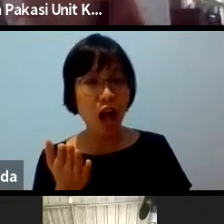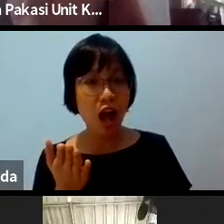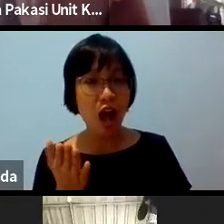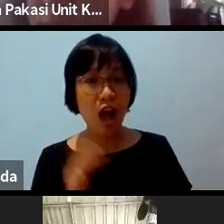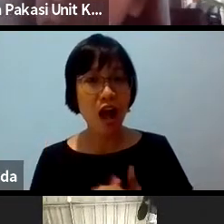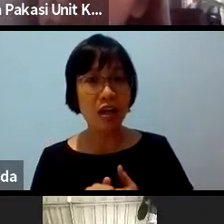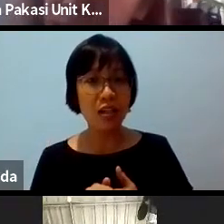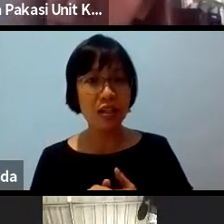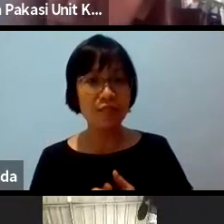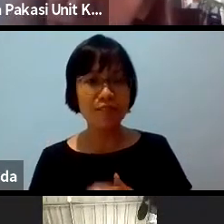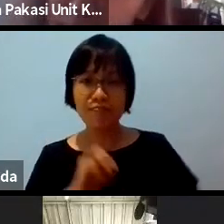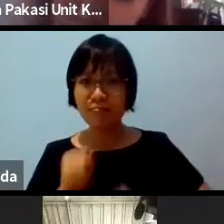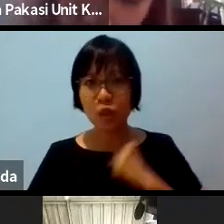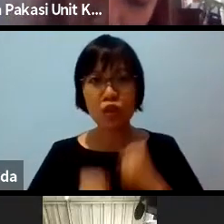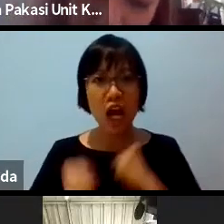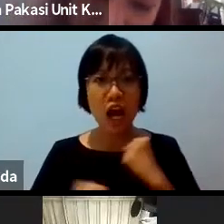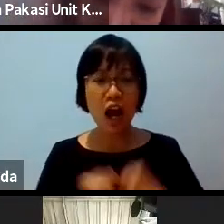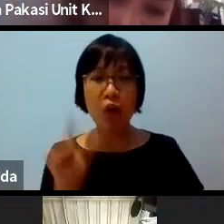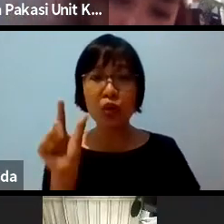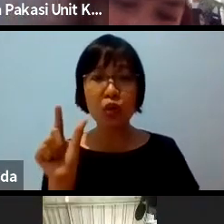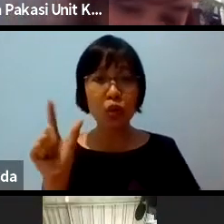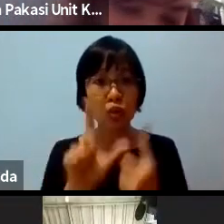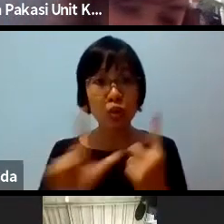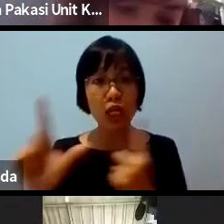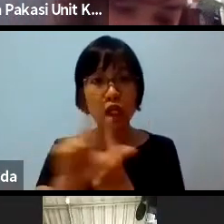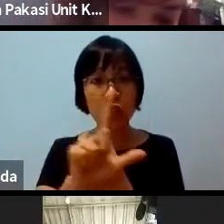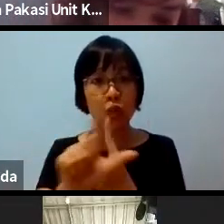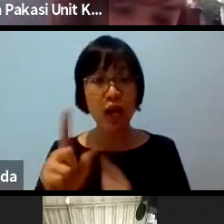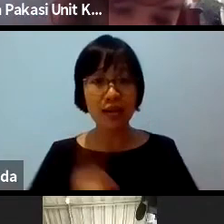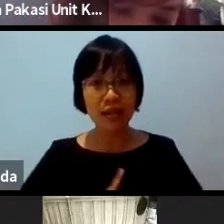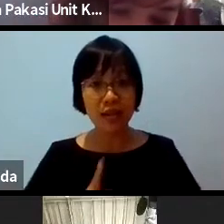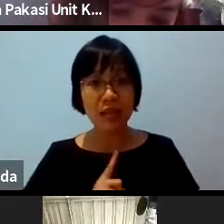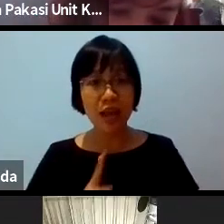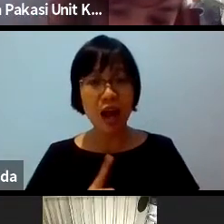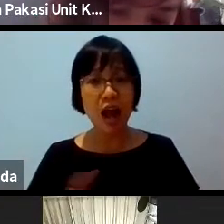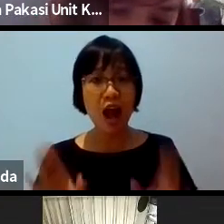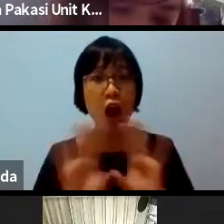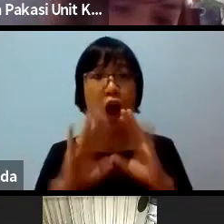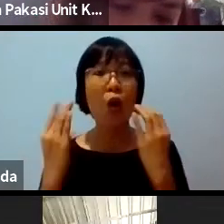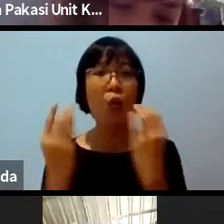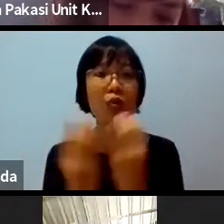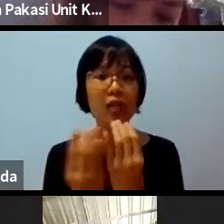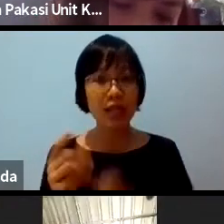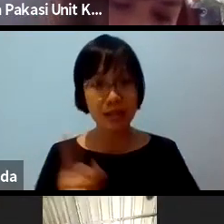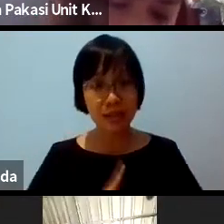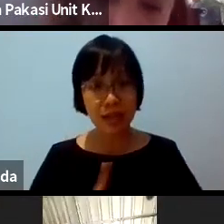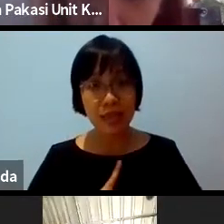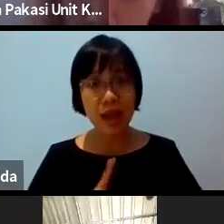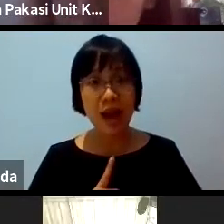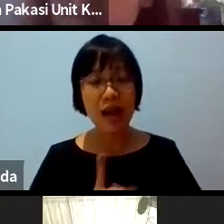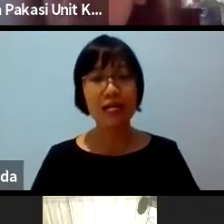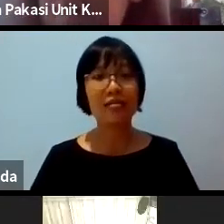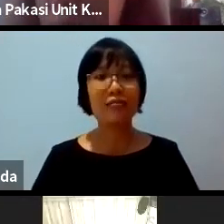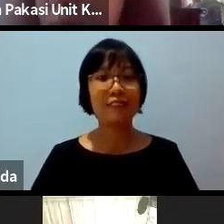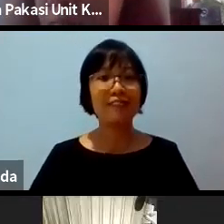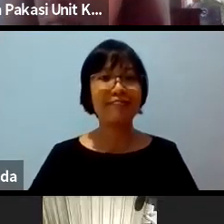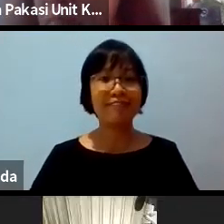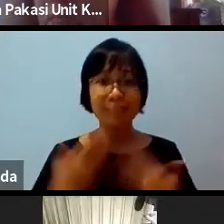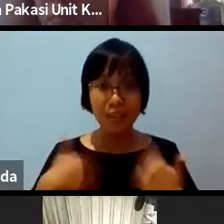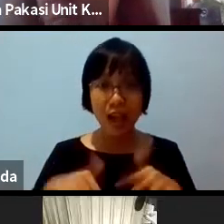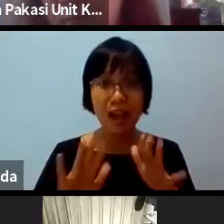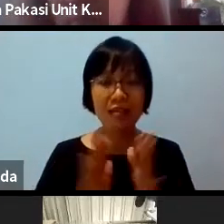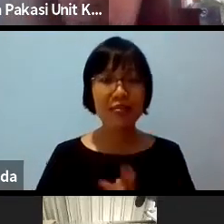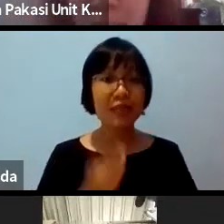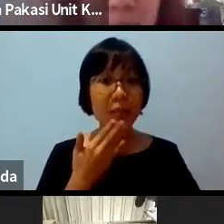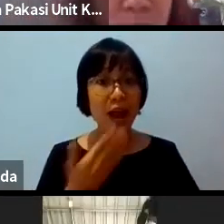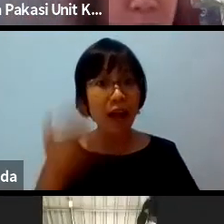lingkungan kita, komunitas kita, atau belum. Itu sih dari saya. Ya, terima kasih Mbak